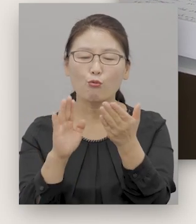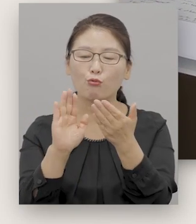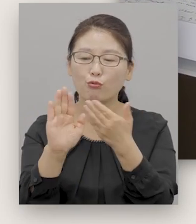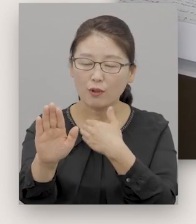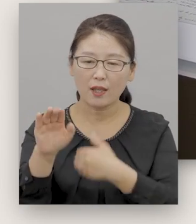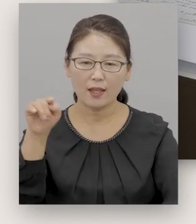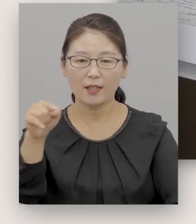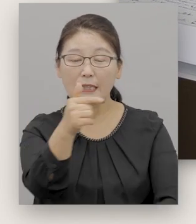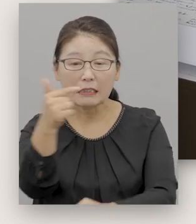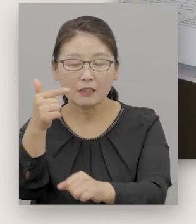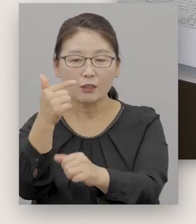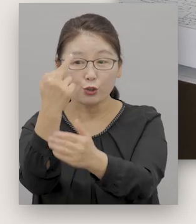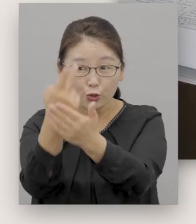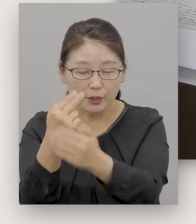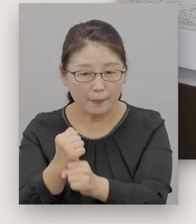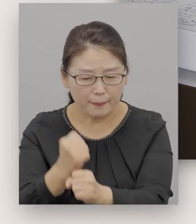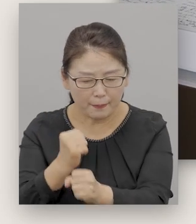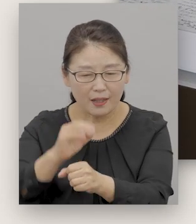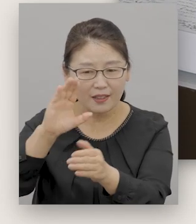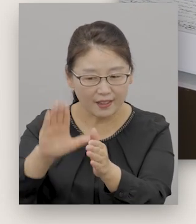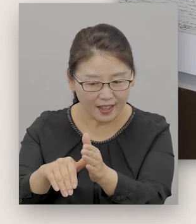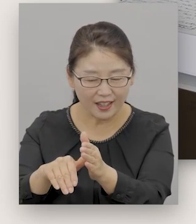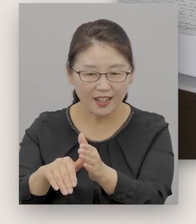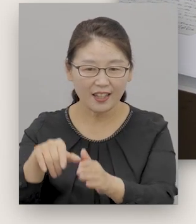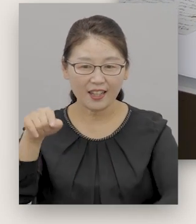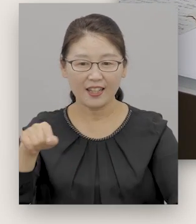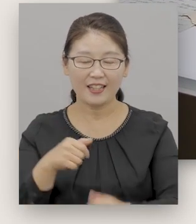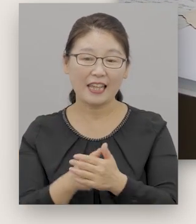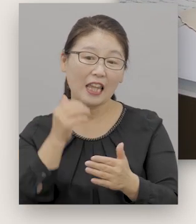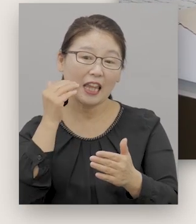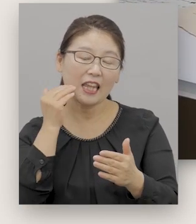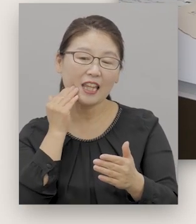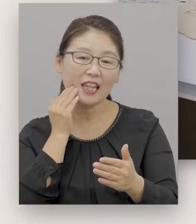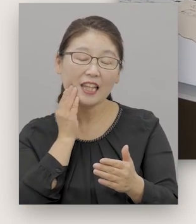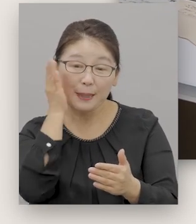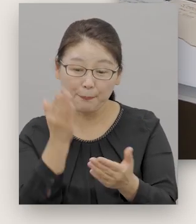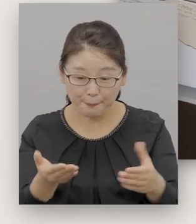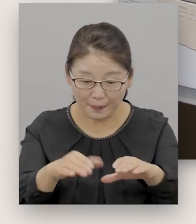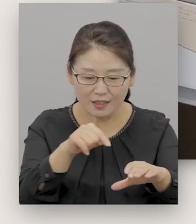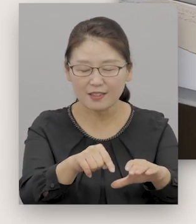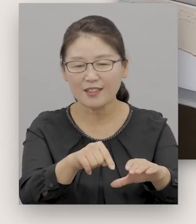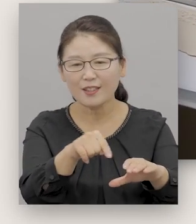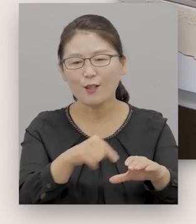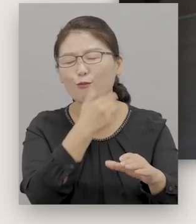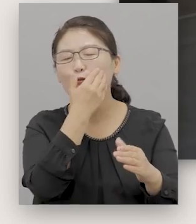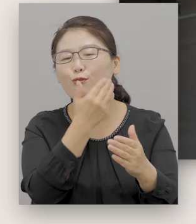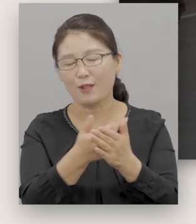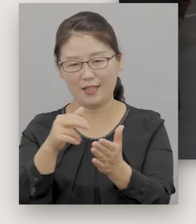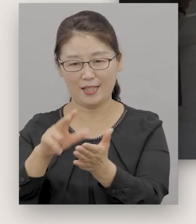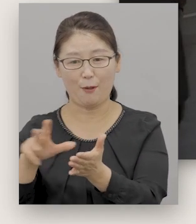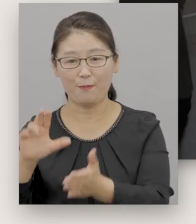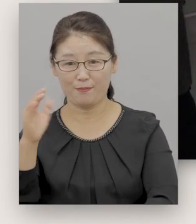제작 과정에 이 그린 박스가 굉장히 중요한 그런 사료로 사용이 됐다고 합니다.